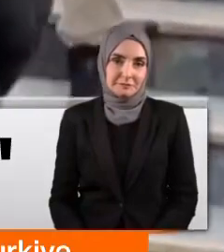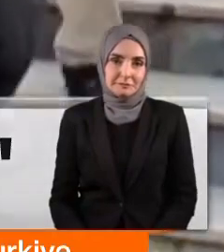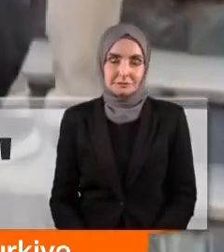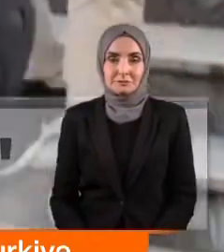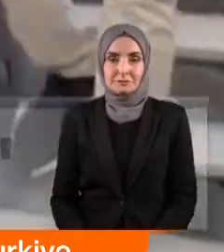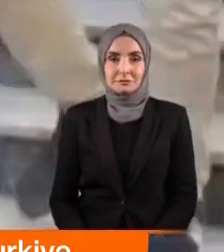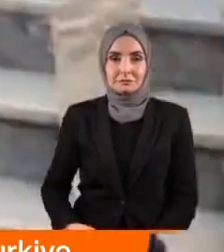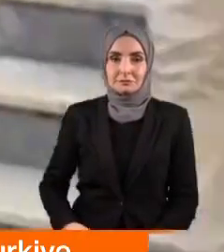verdi